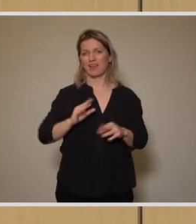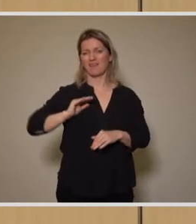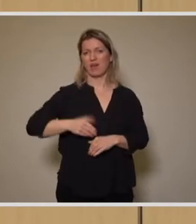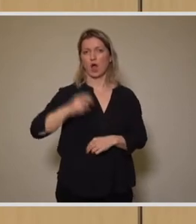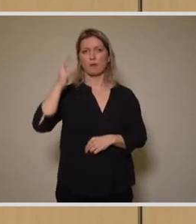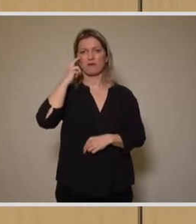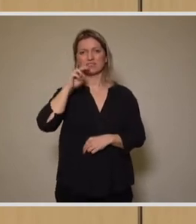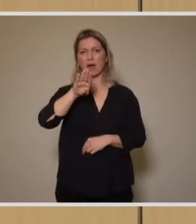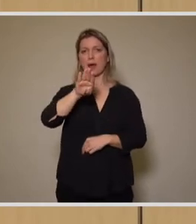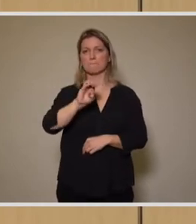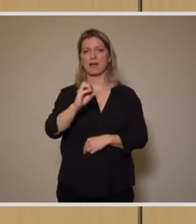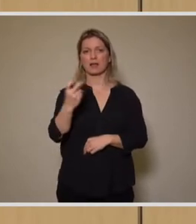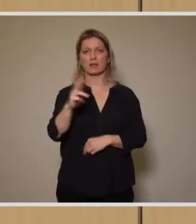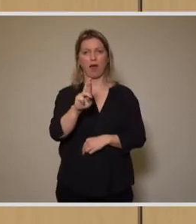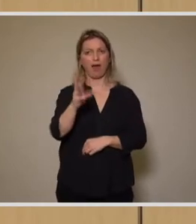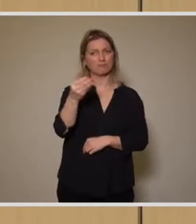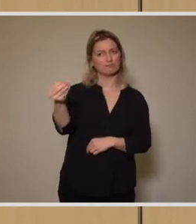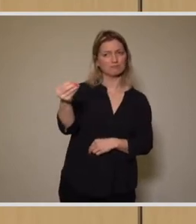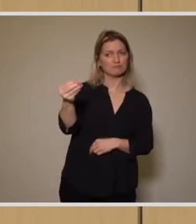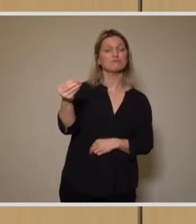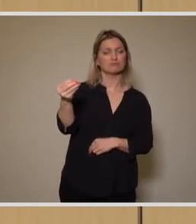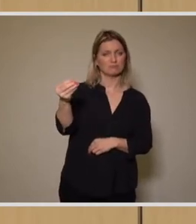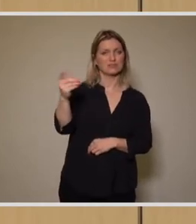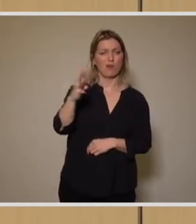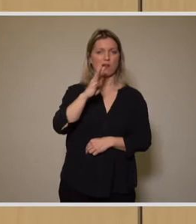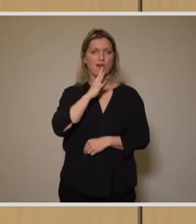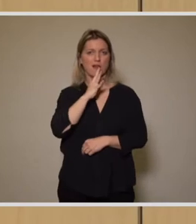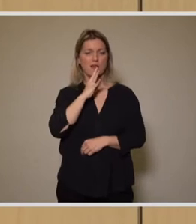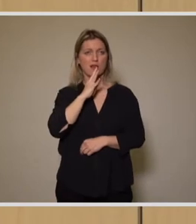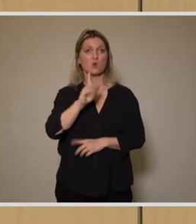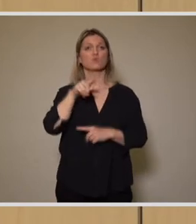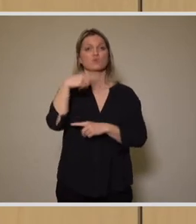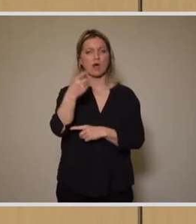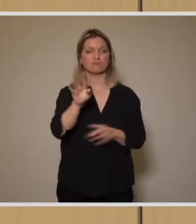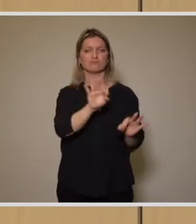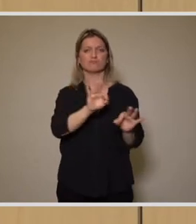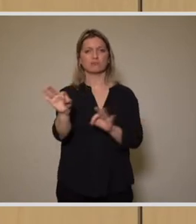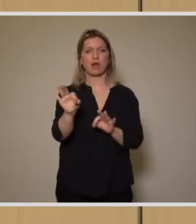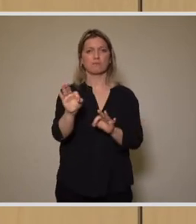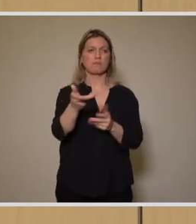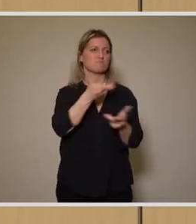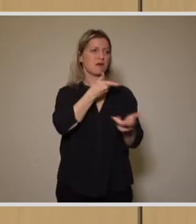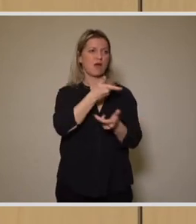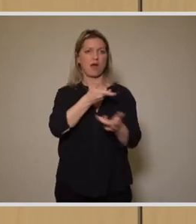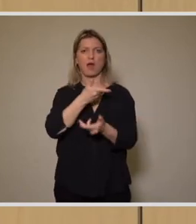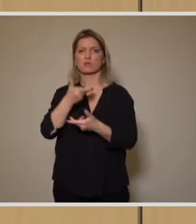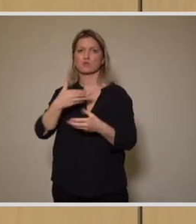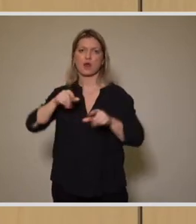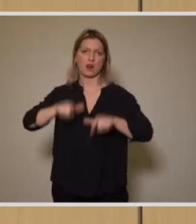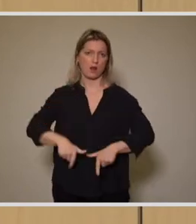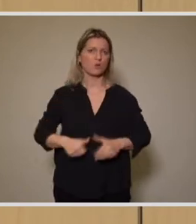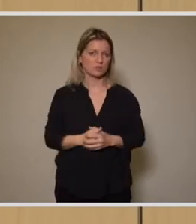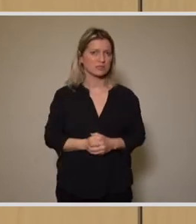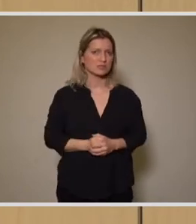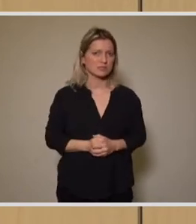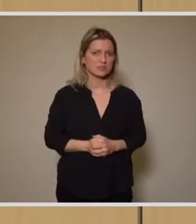Becker erteilt ist, aufrufen und wir so dann in die reguläre Beratung entsprechend